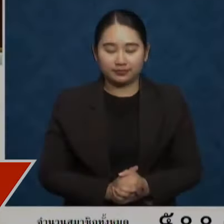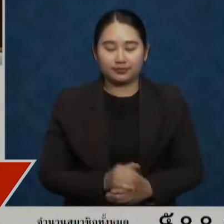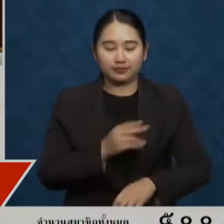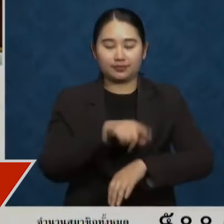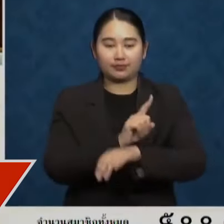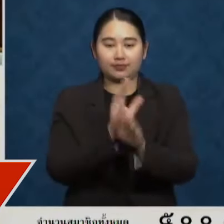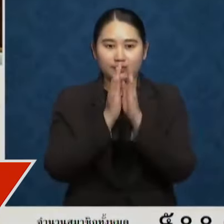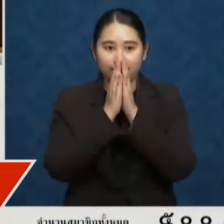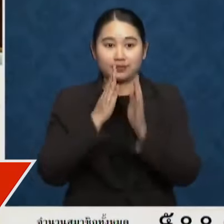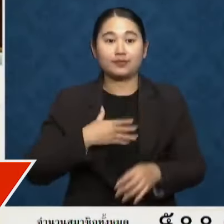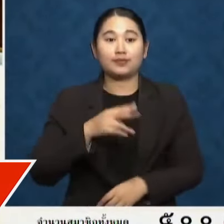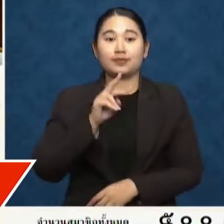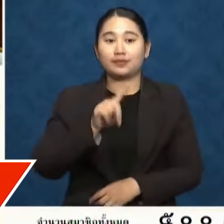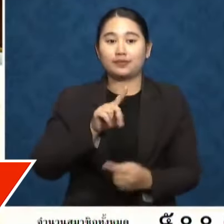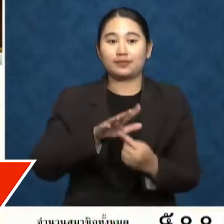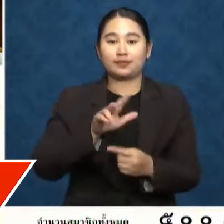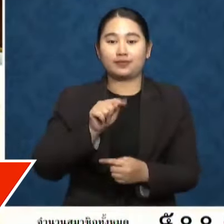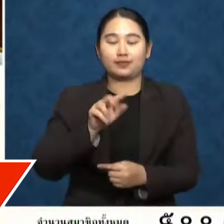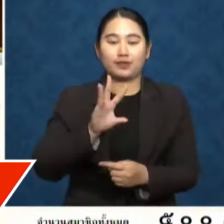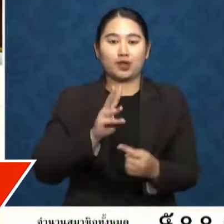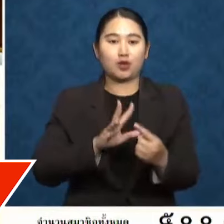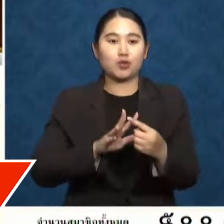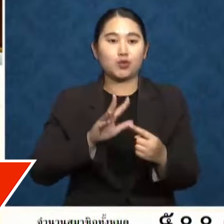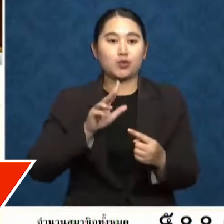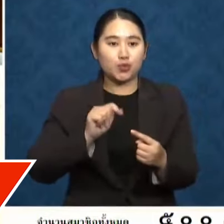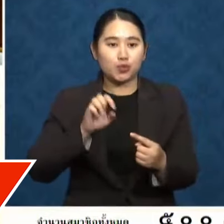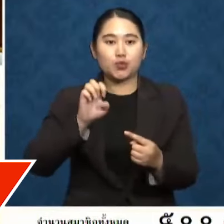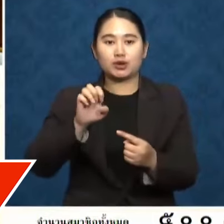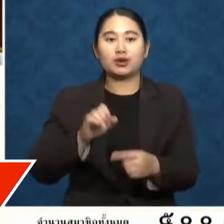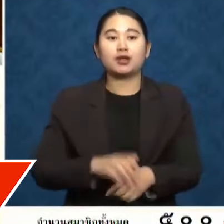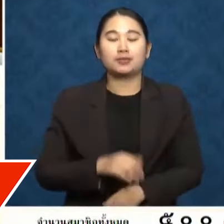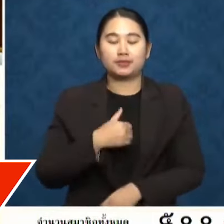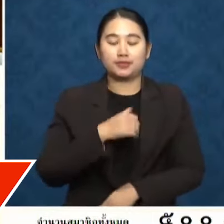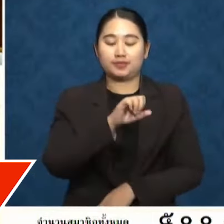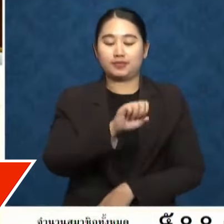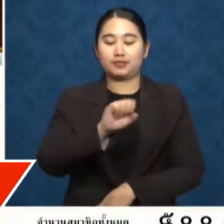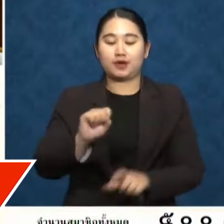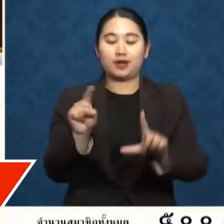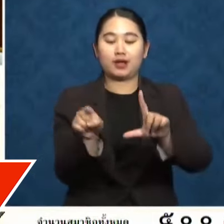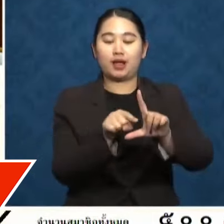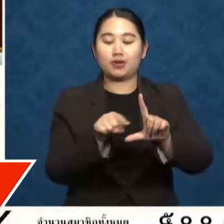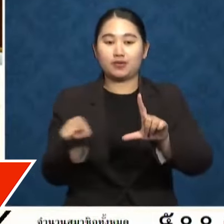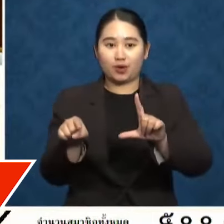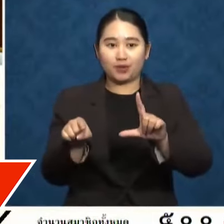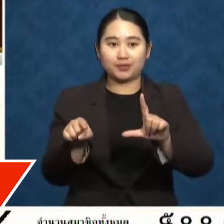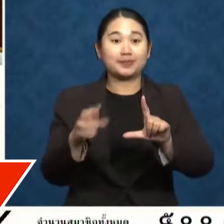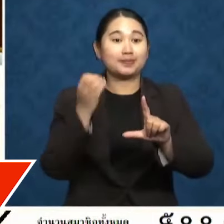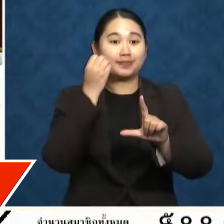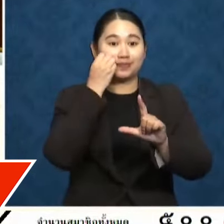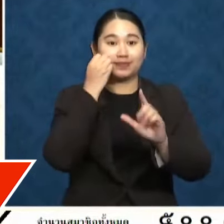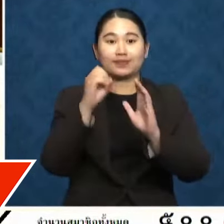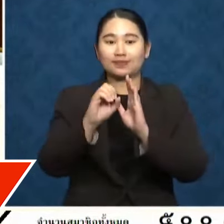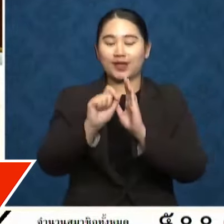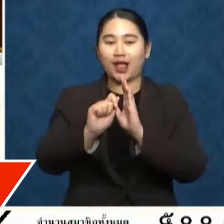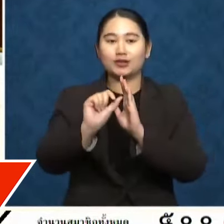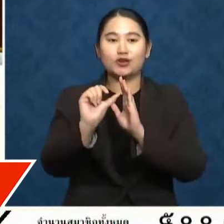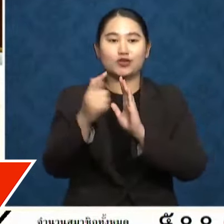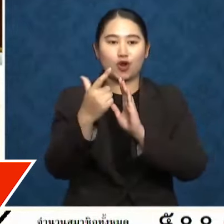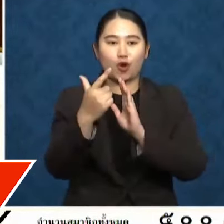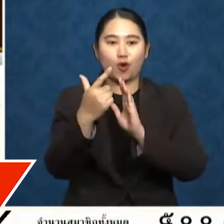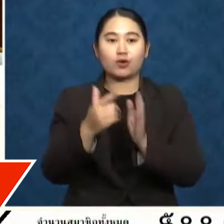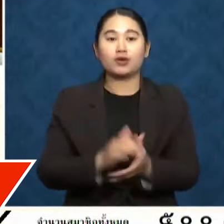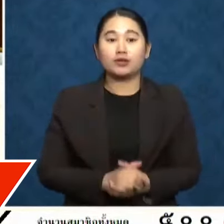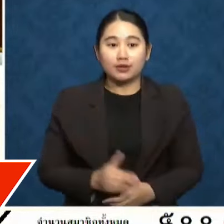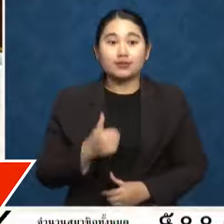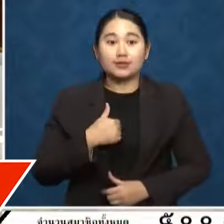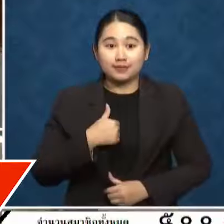รบผมนัทุศบัวประทุมผู้แทงนัดอนแบบบชีอะไรชื่อพักเก้าไกลคนจัหวัดองทองครับก่อื่